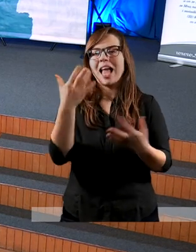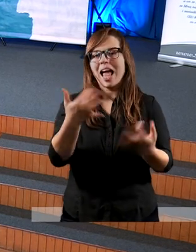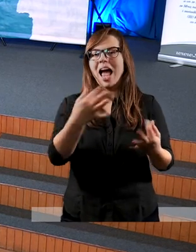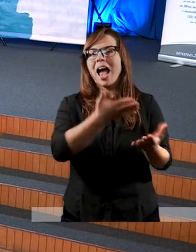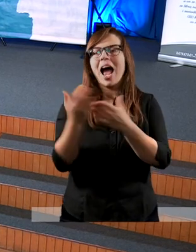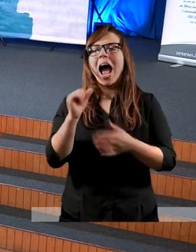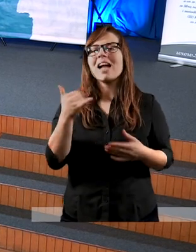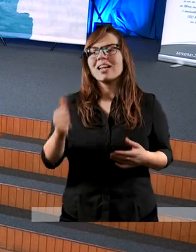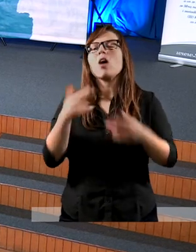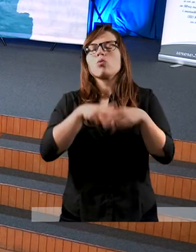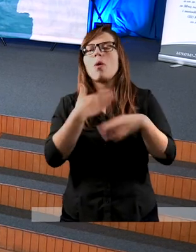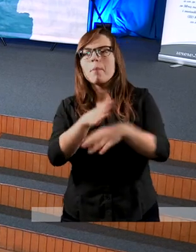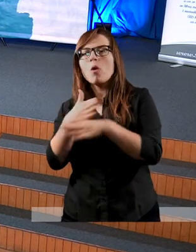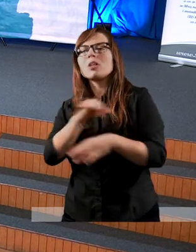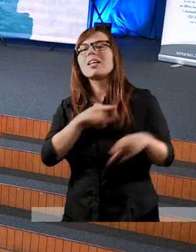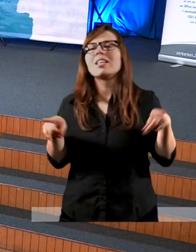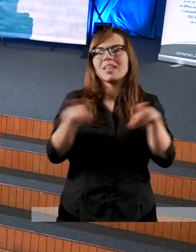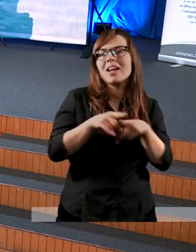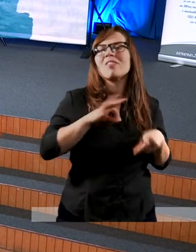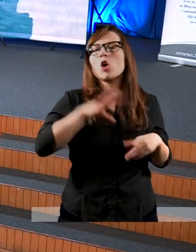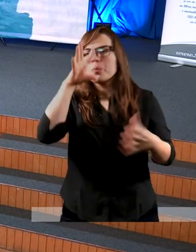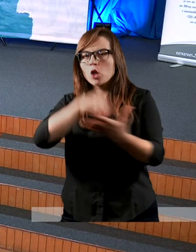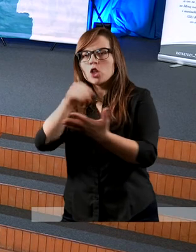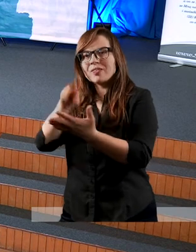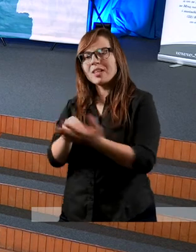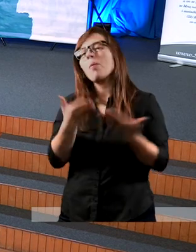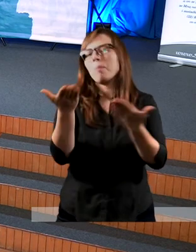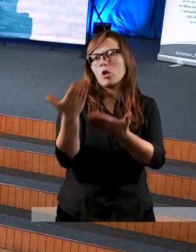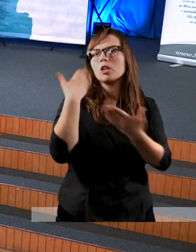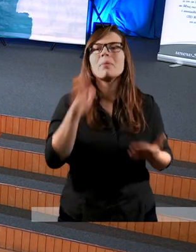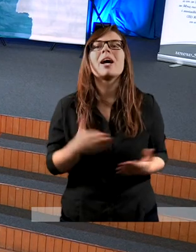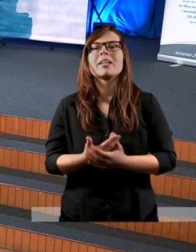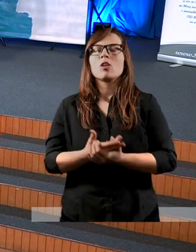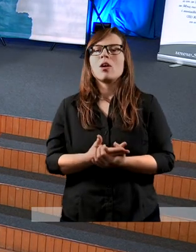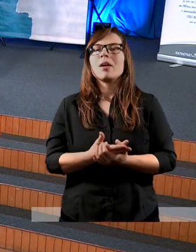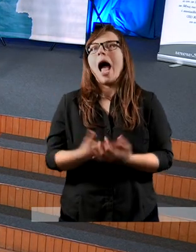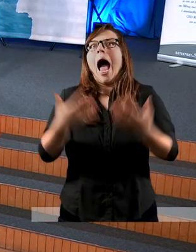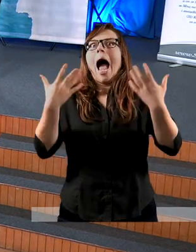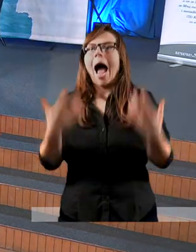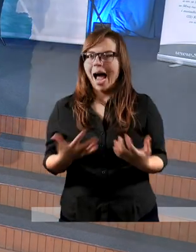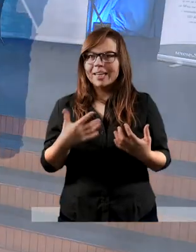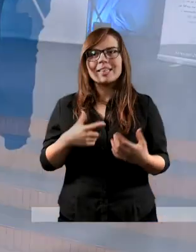Anię teraz, która podzieli się też swoimi doświadczeniami. Proszę bardzo.